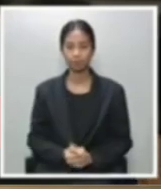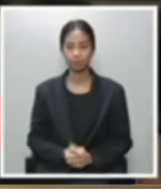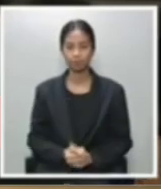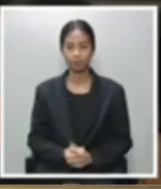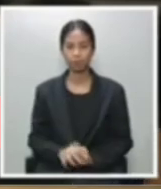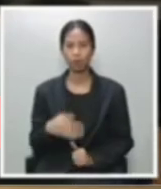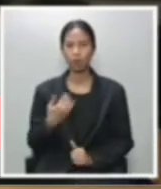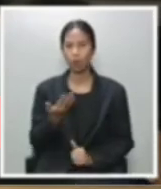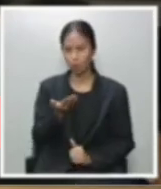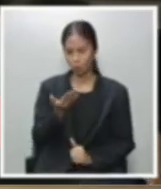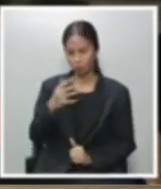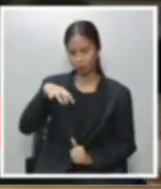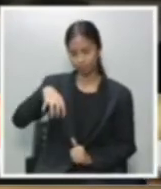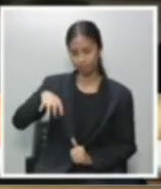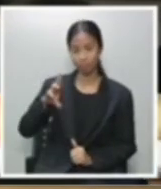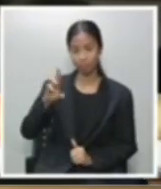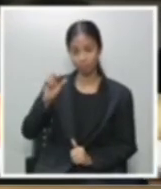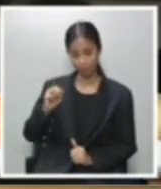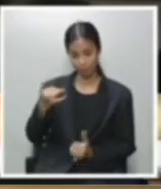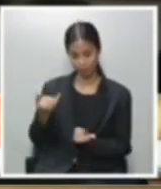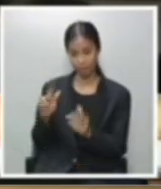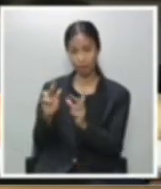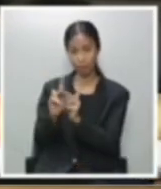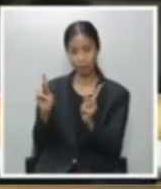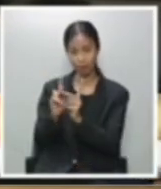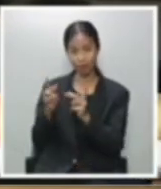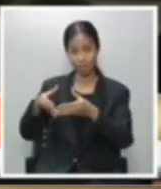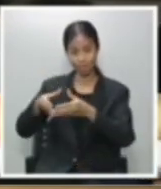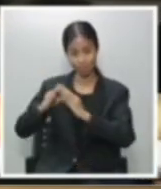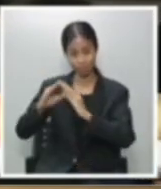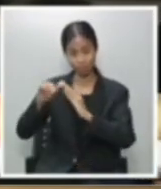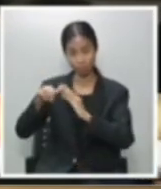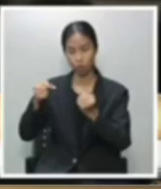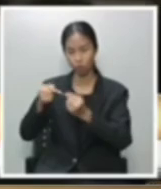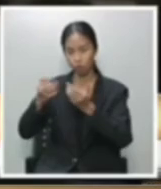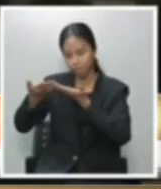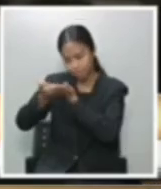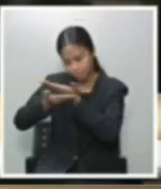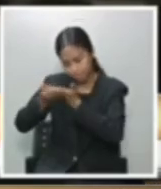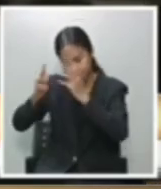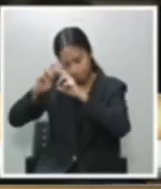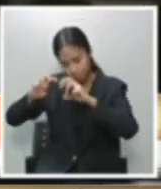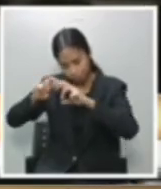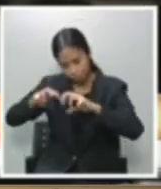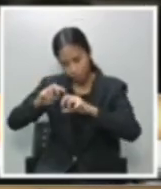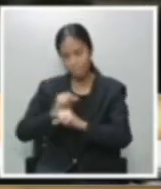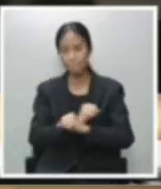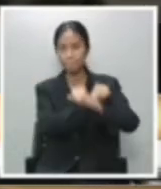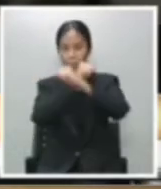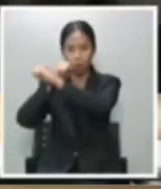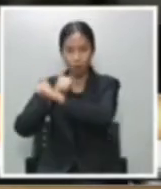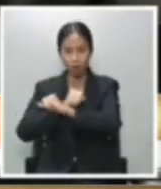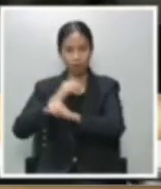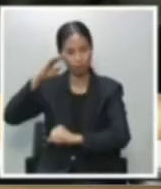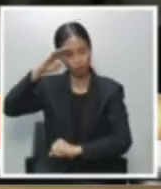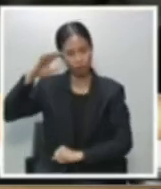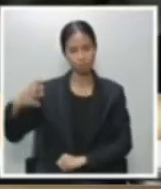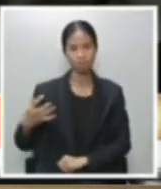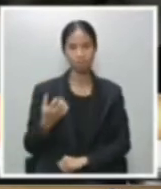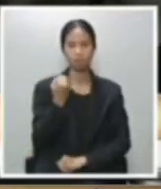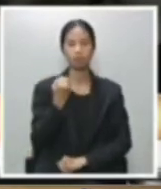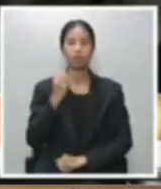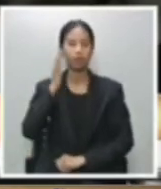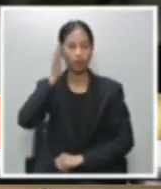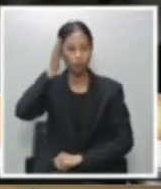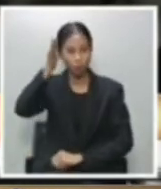ขอให้สภาตั้งคณะกรรมการวิสามัญเพื่อศึกษาแนวทางป้องกันมิให้เกิดการรัฐประหารขึ้นในอนาคตนั้นผมได้ขออนุญาต ท่าน